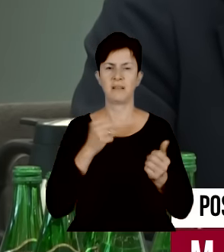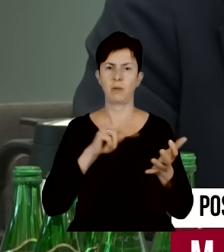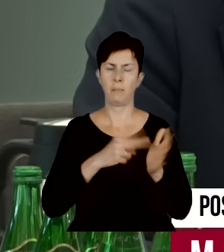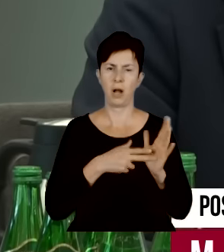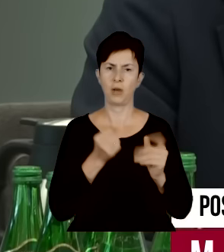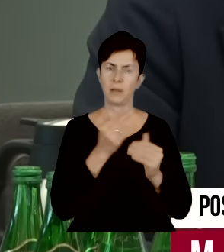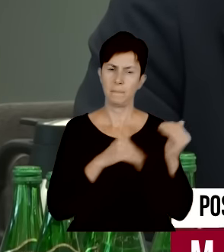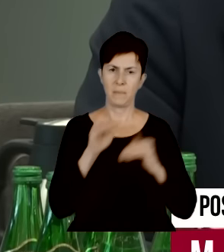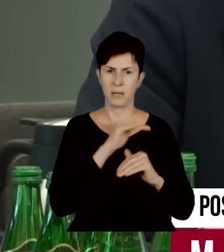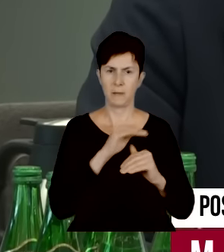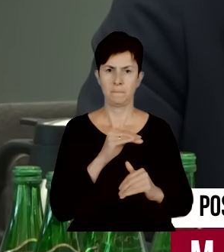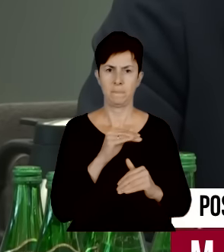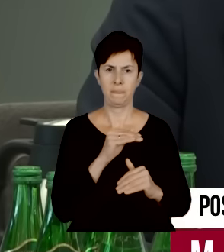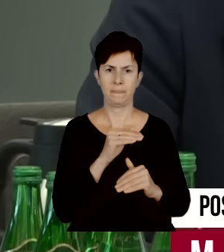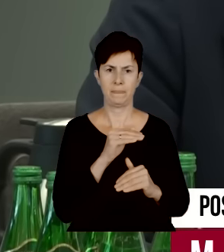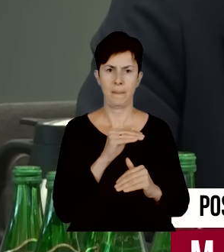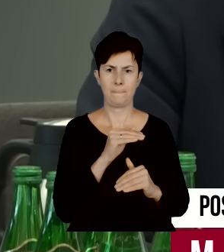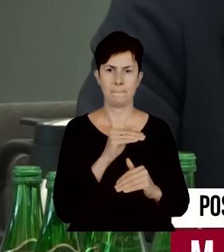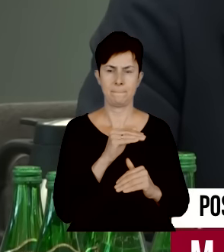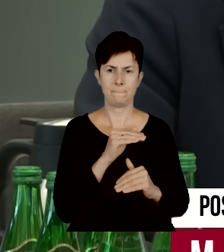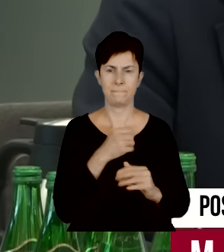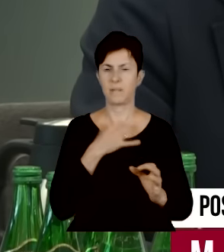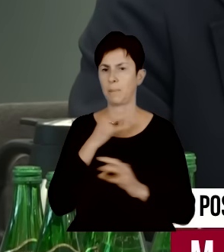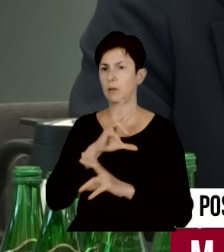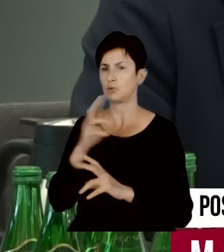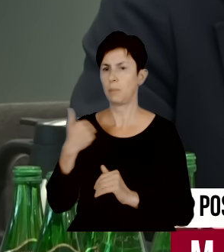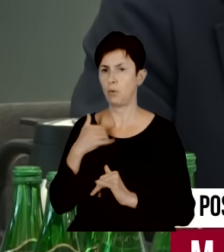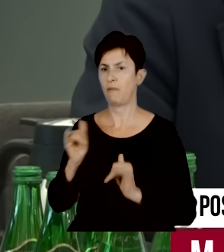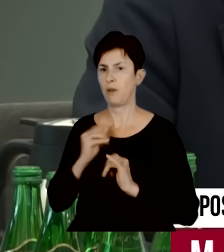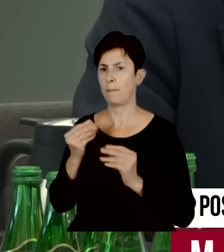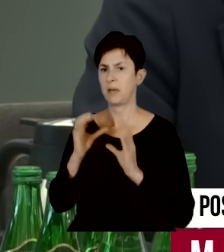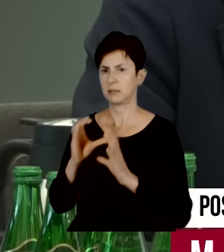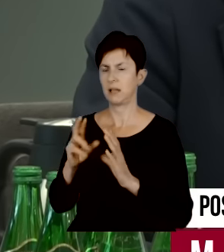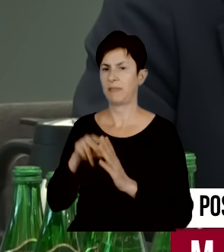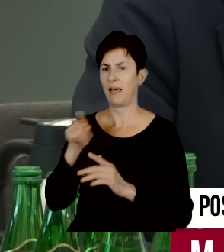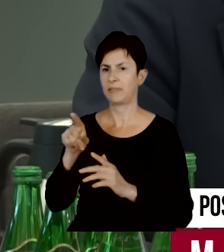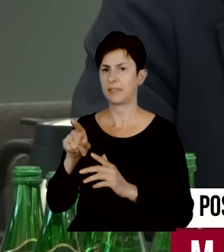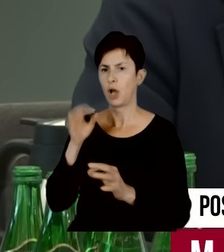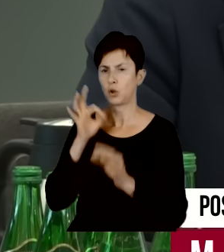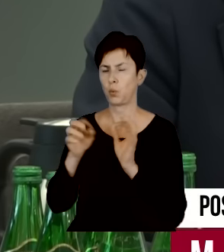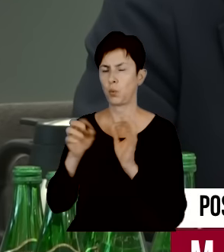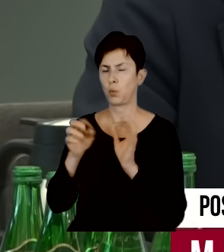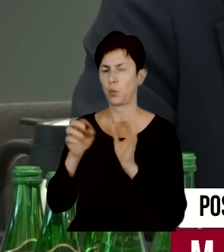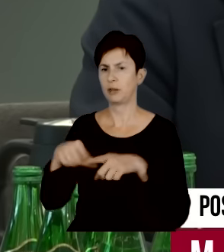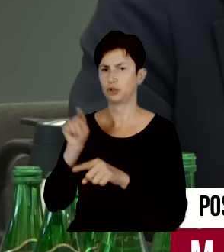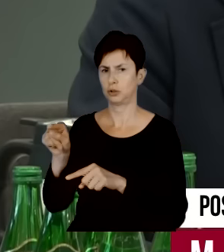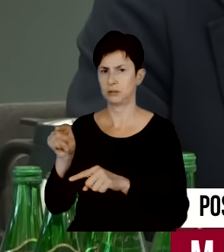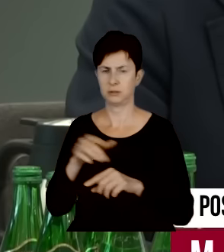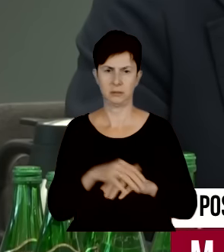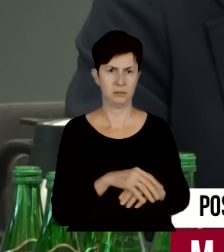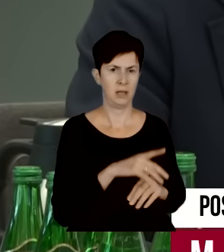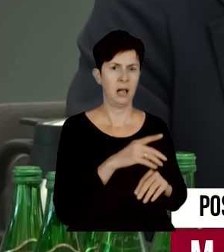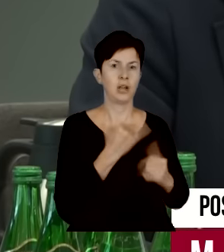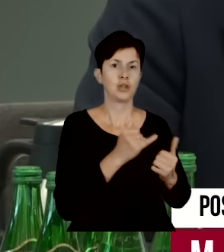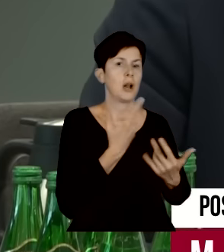na nieprzewidziane zabezpieczył pan te środki na te czynności konkret a na nieprzewidziane wydatki czyli